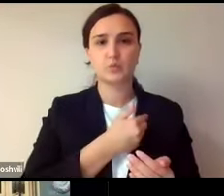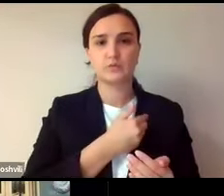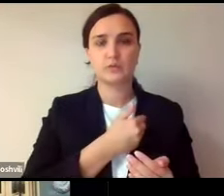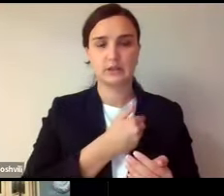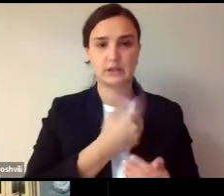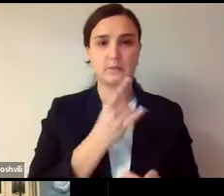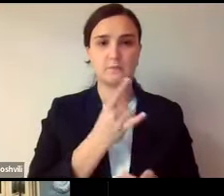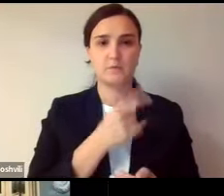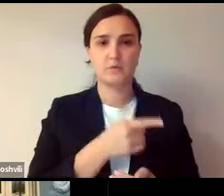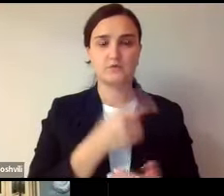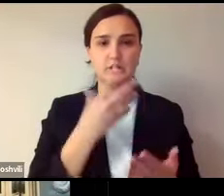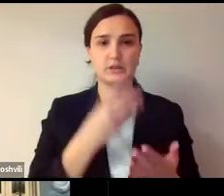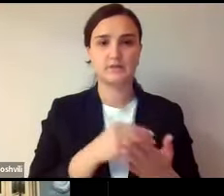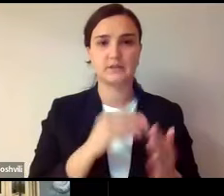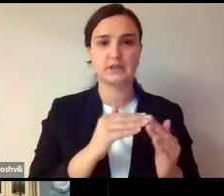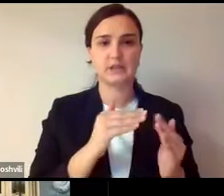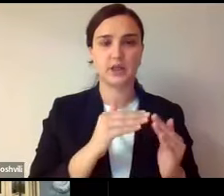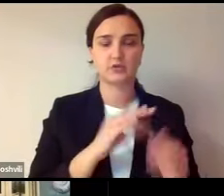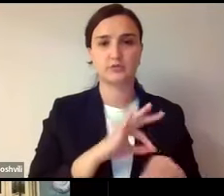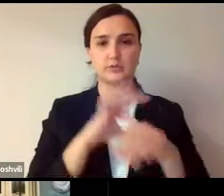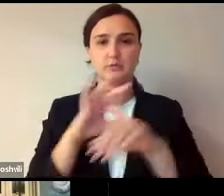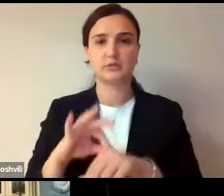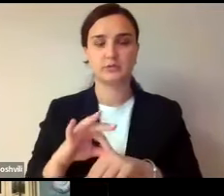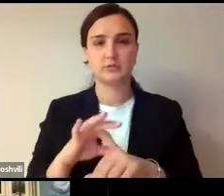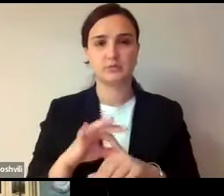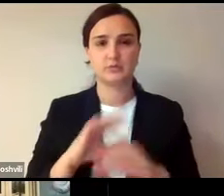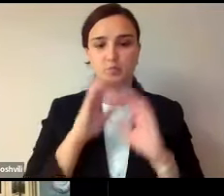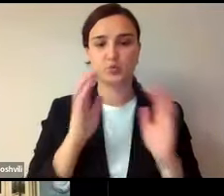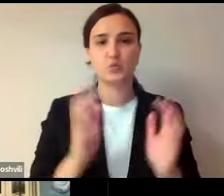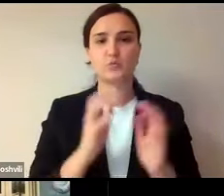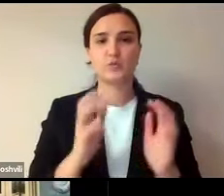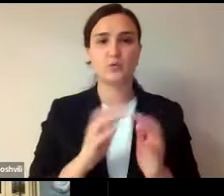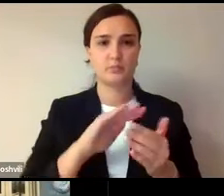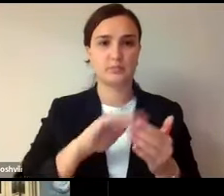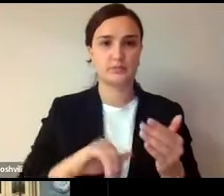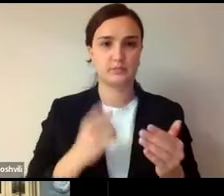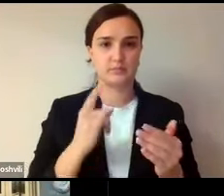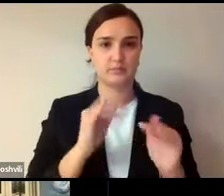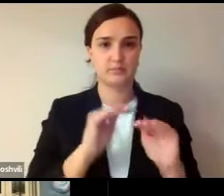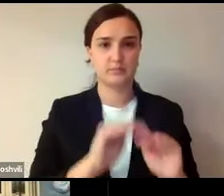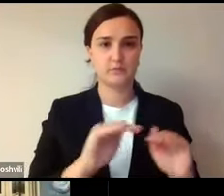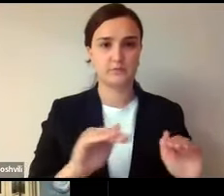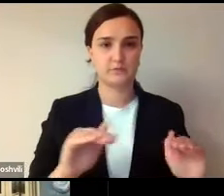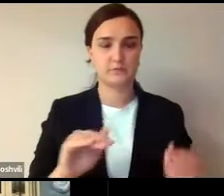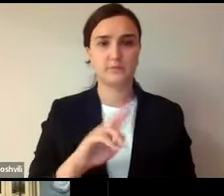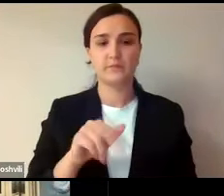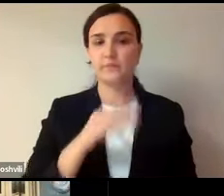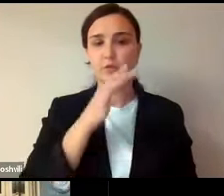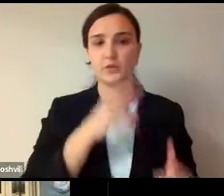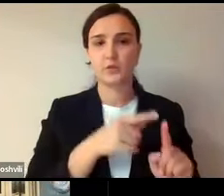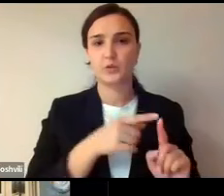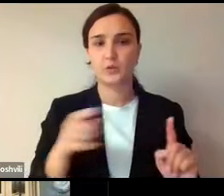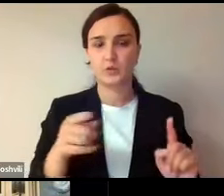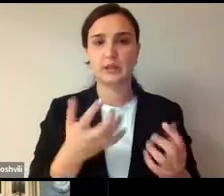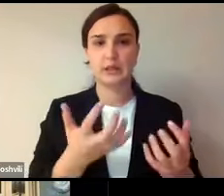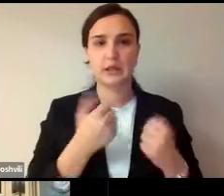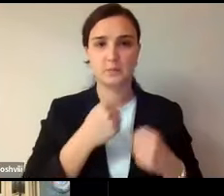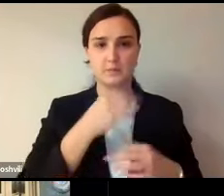ხოლმე თავის სახლში საცხოვრებლად ძროლობა მოკლებულ ბავშვებს და გარკვეული დროით იღებენ